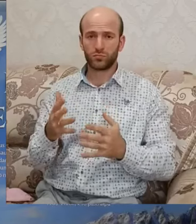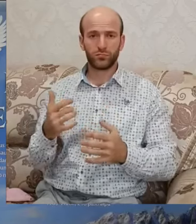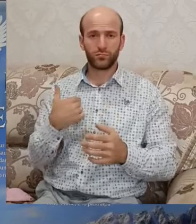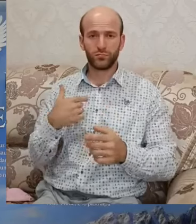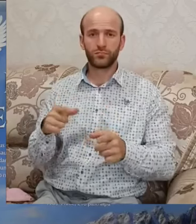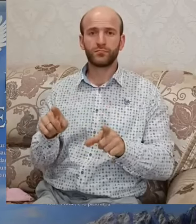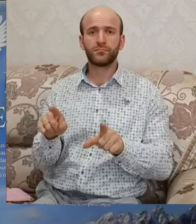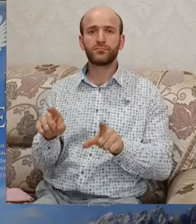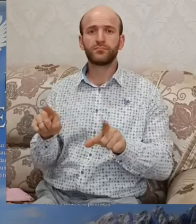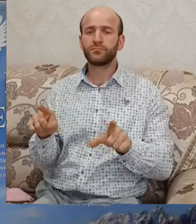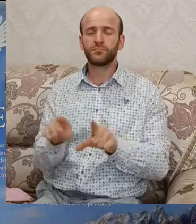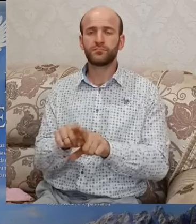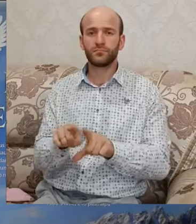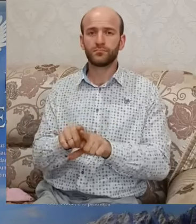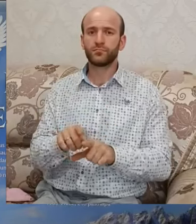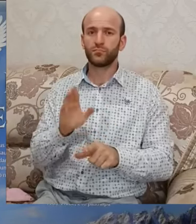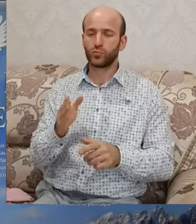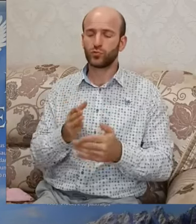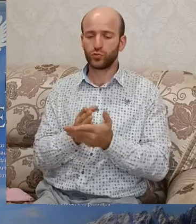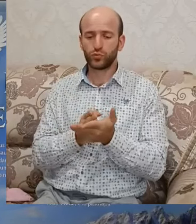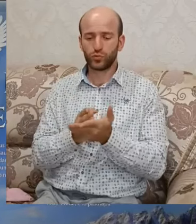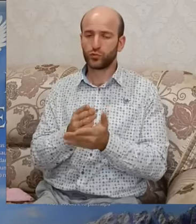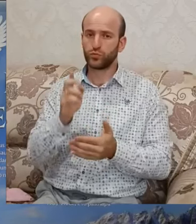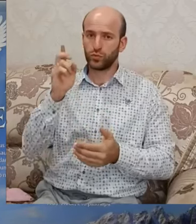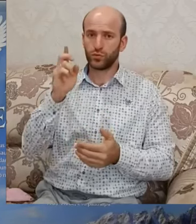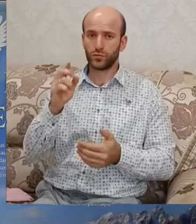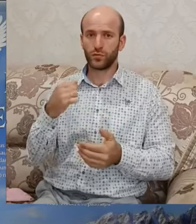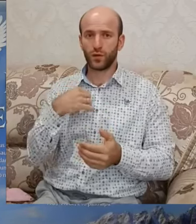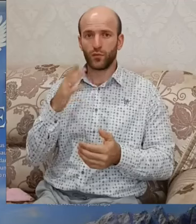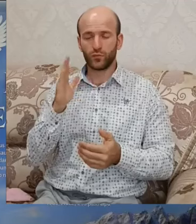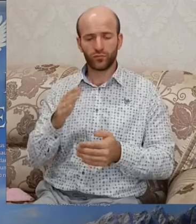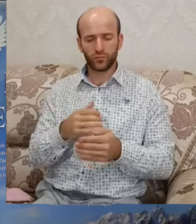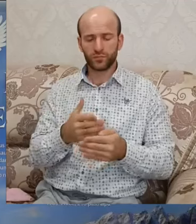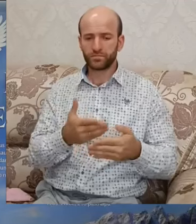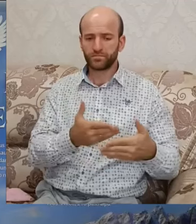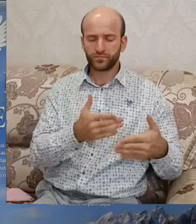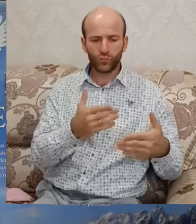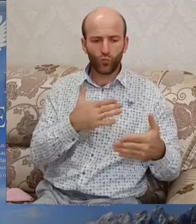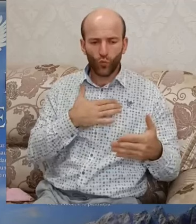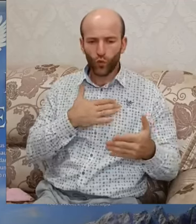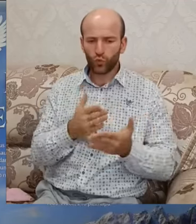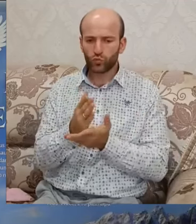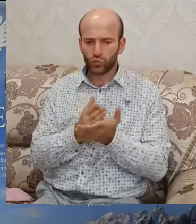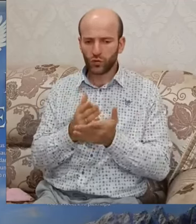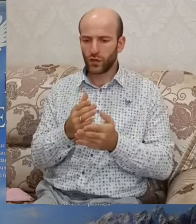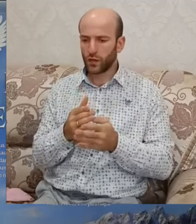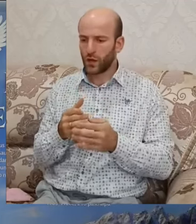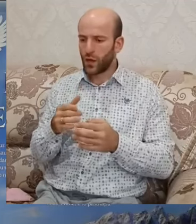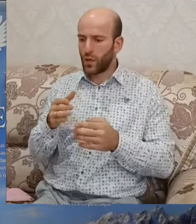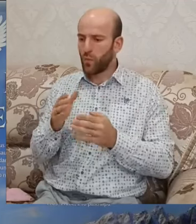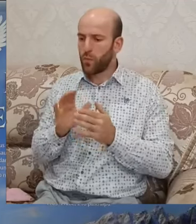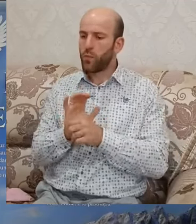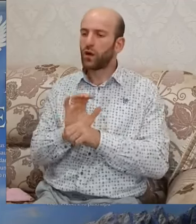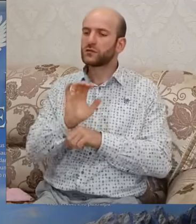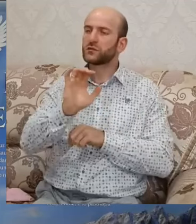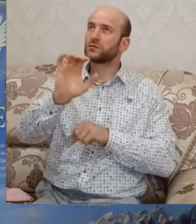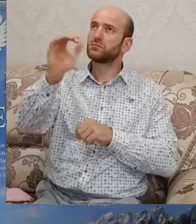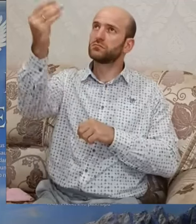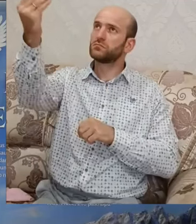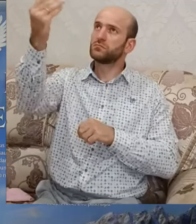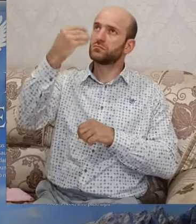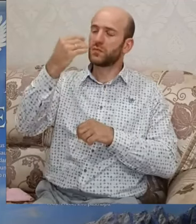atnešti tą pilną žinią. На служение принести то полное послание. Kas be atsitiktų su bažnyčia, su susirinkimu, что